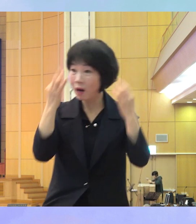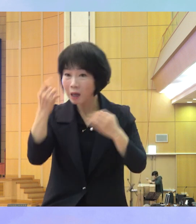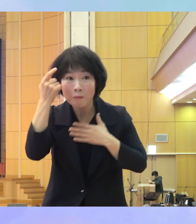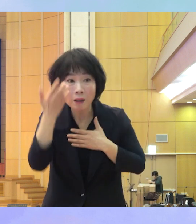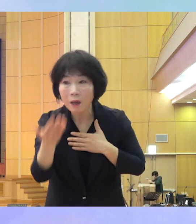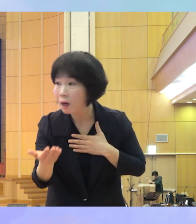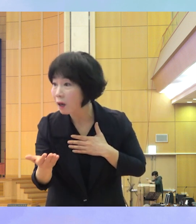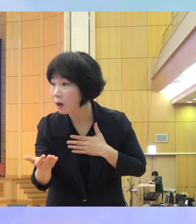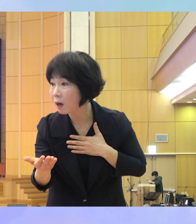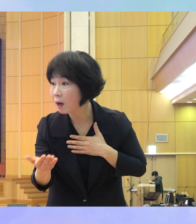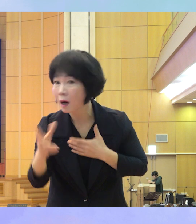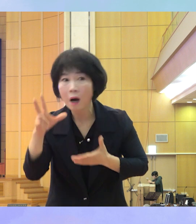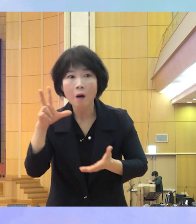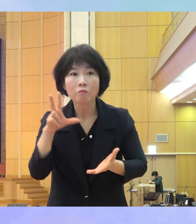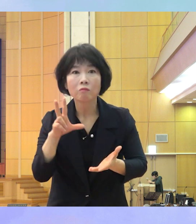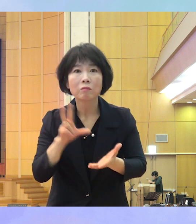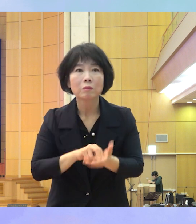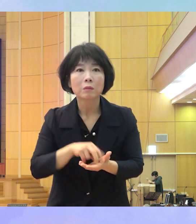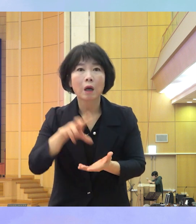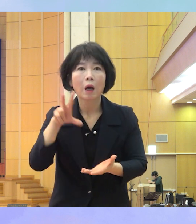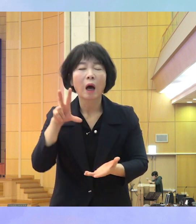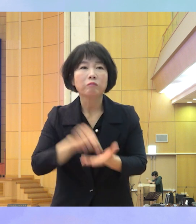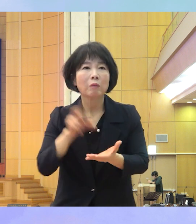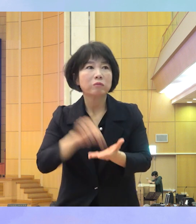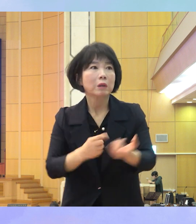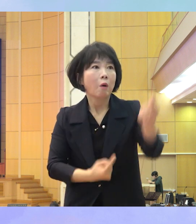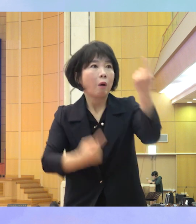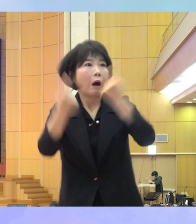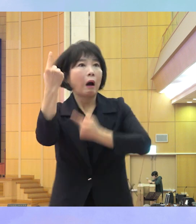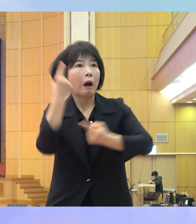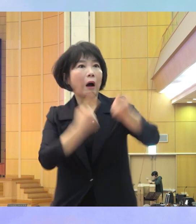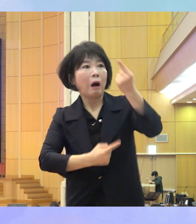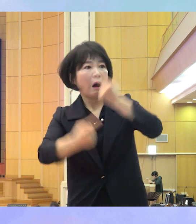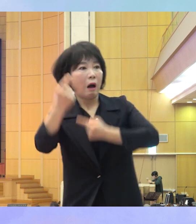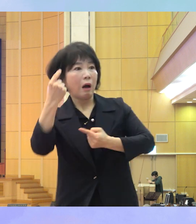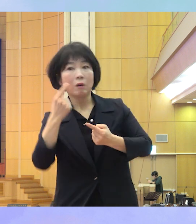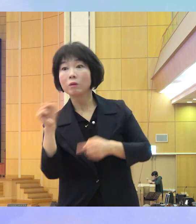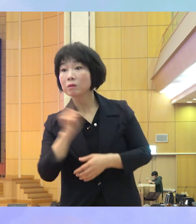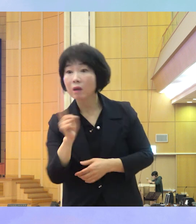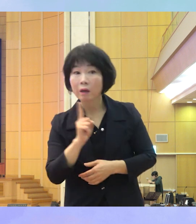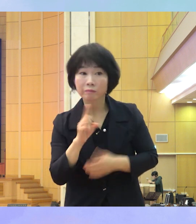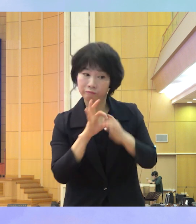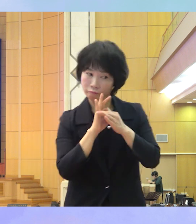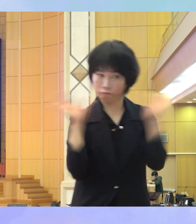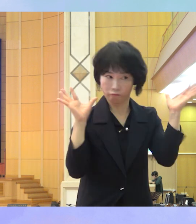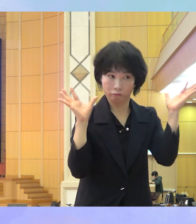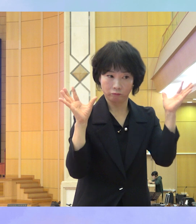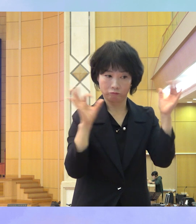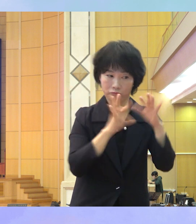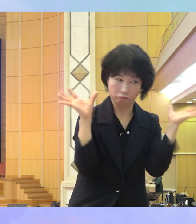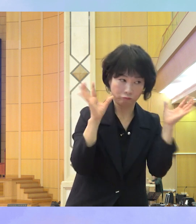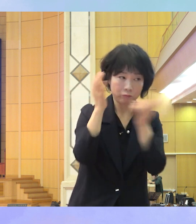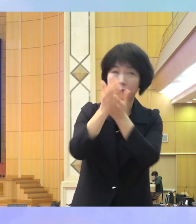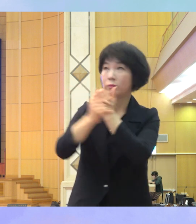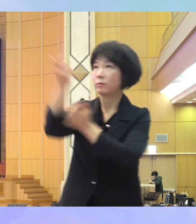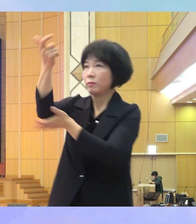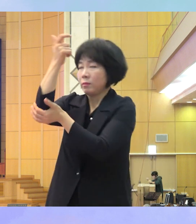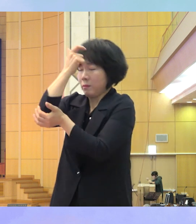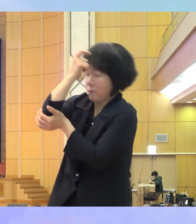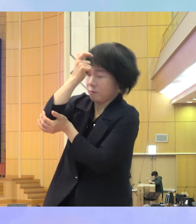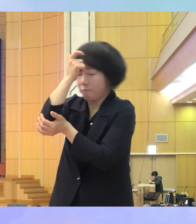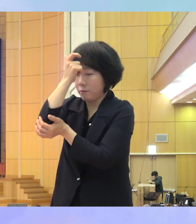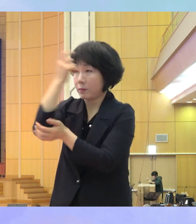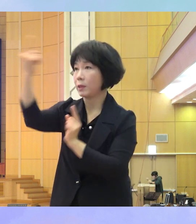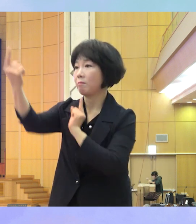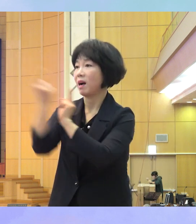완전히 쓰나미처럼 다가와서 여러분을 망하게 할 수 있는 일들이 다가온다 하더라도 그에게는,